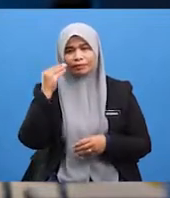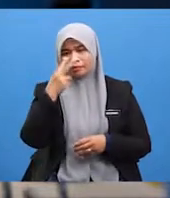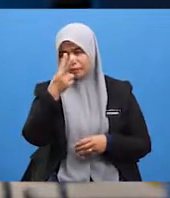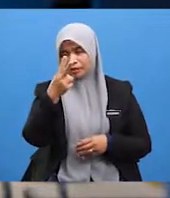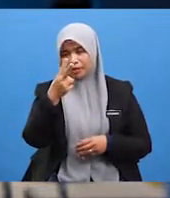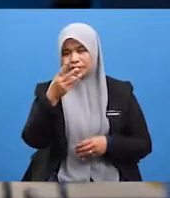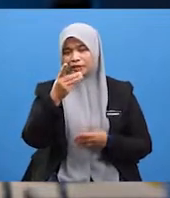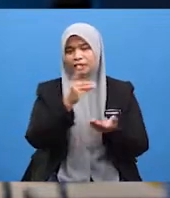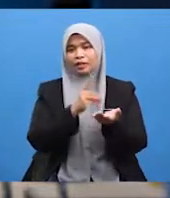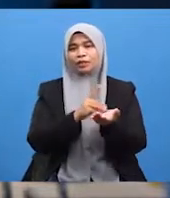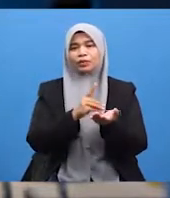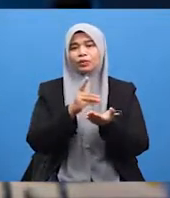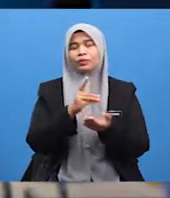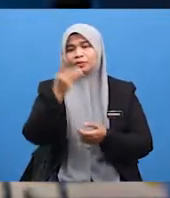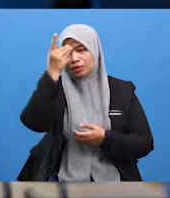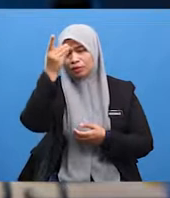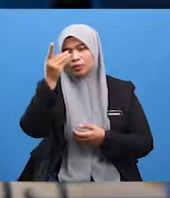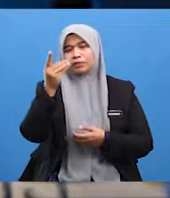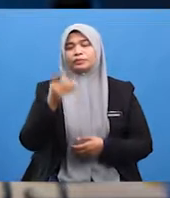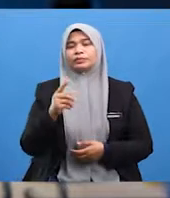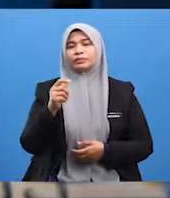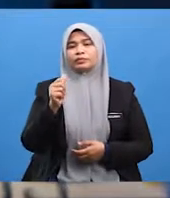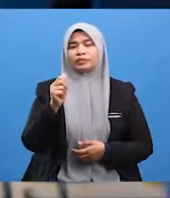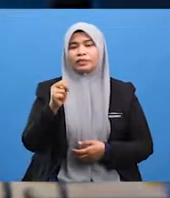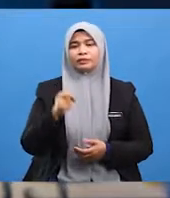dalam petikan itu tadi?